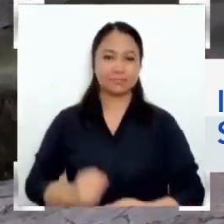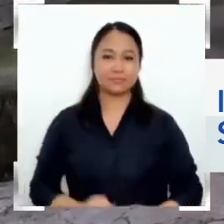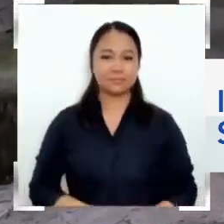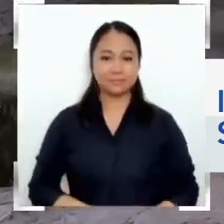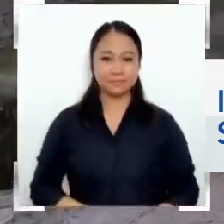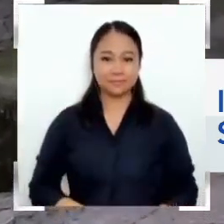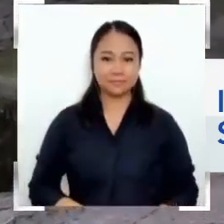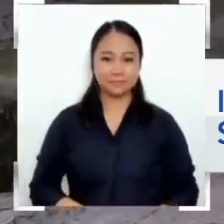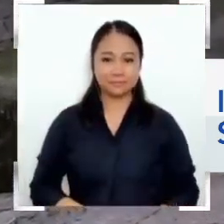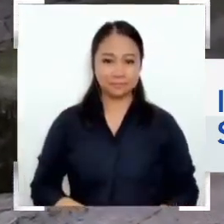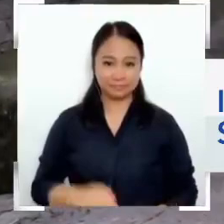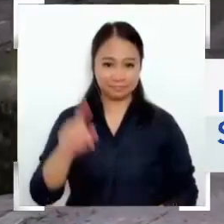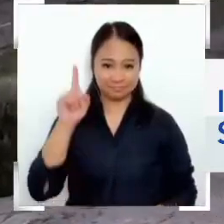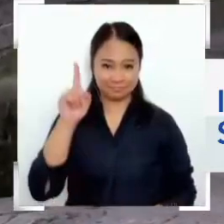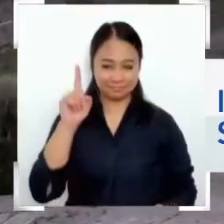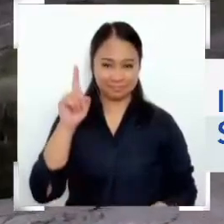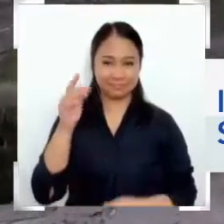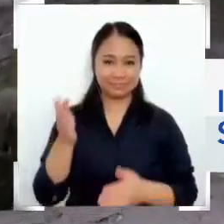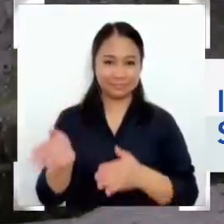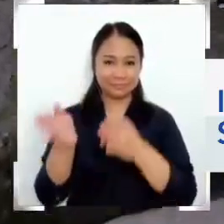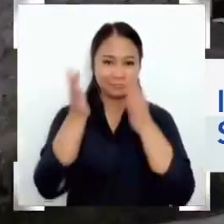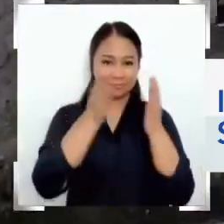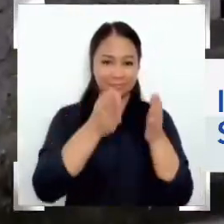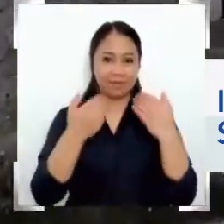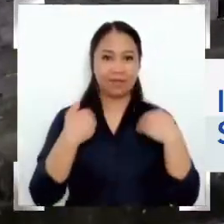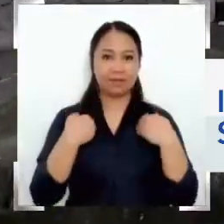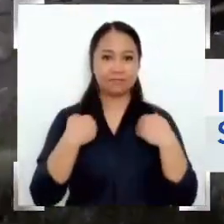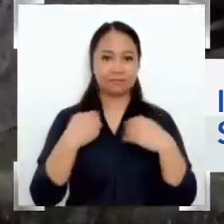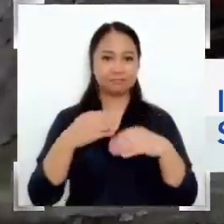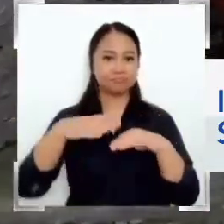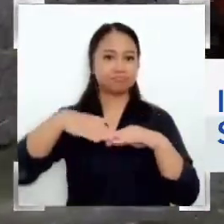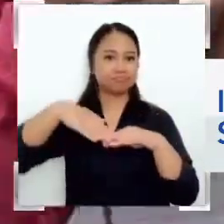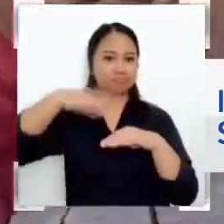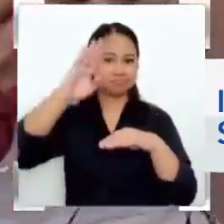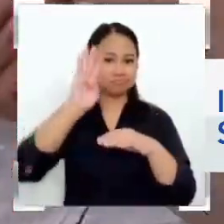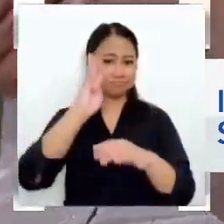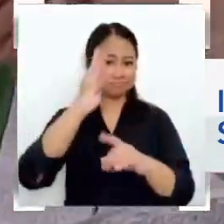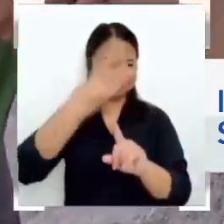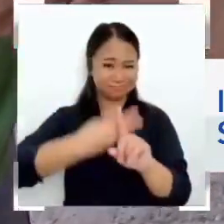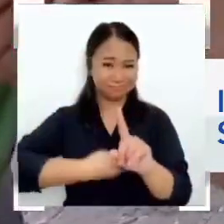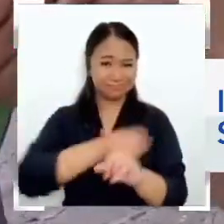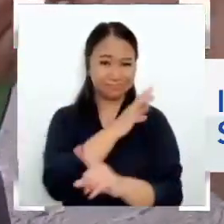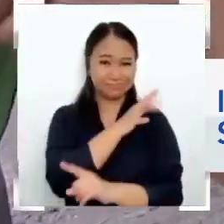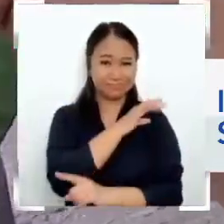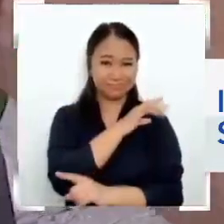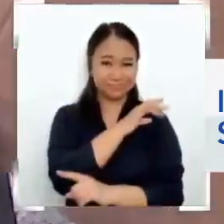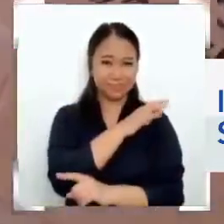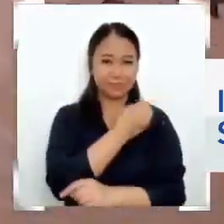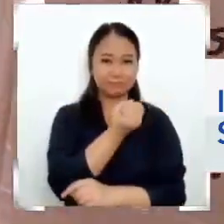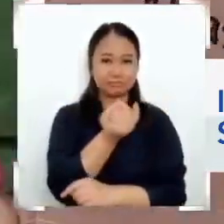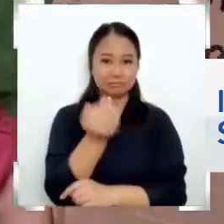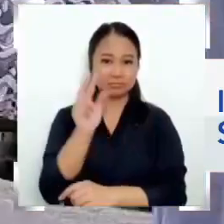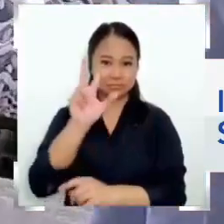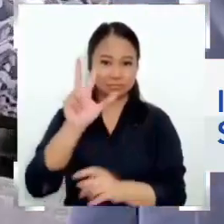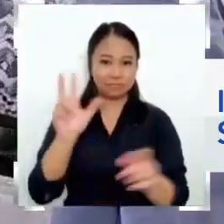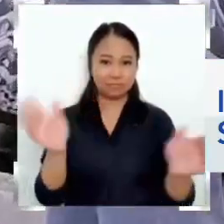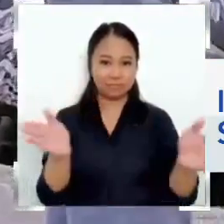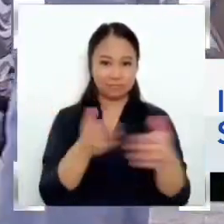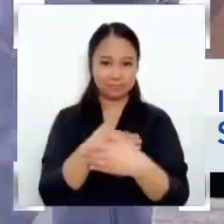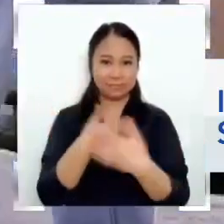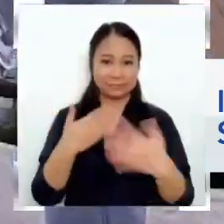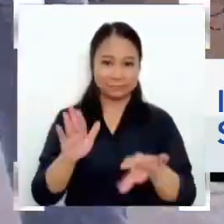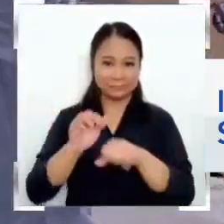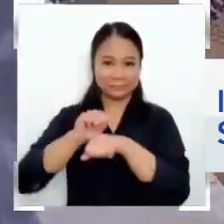Bukod kay Dayan, mahigit 4 buwan ding naghintay si Marilyn para sa 3 balikbayan box na ipinadala sa kanila